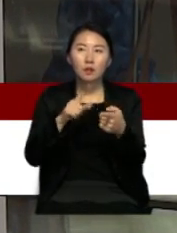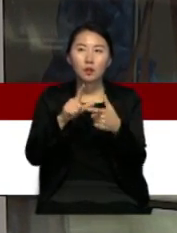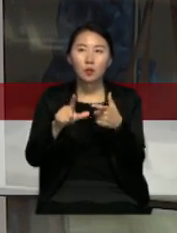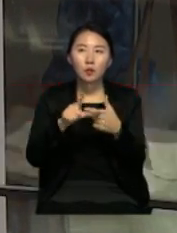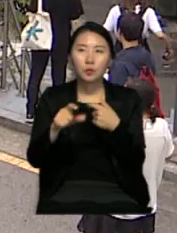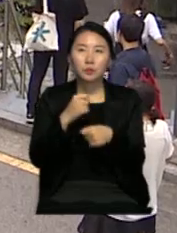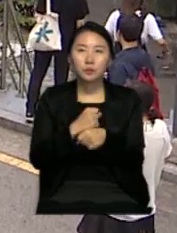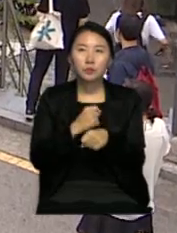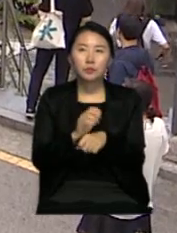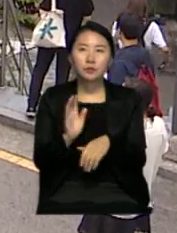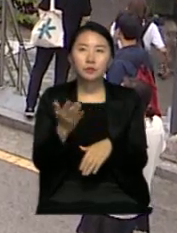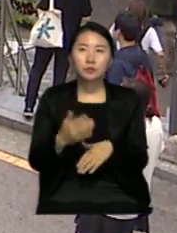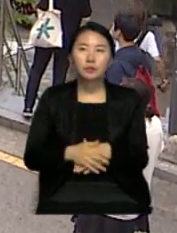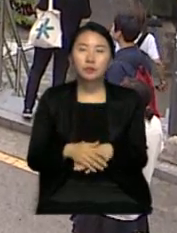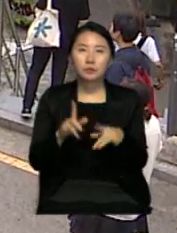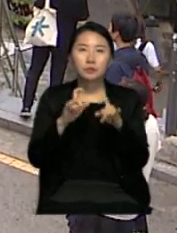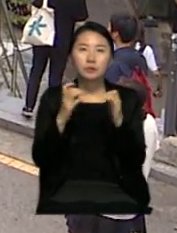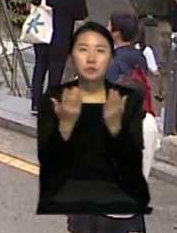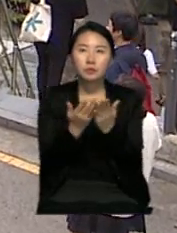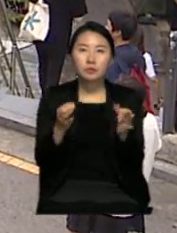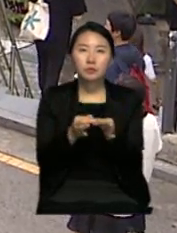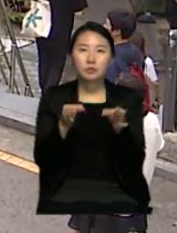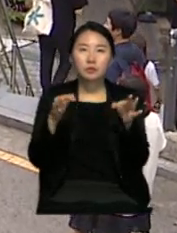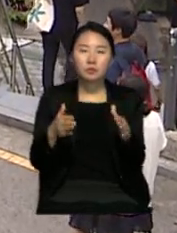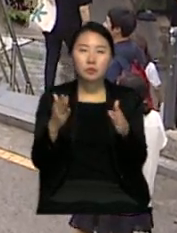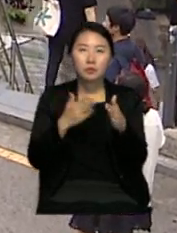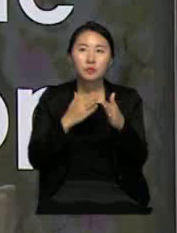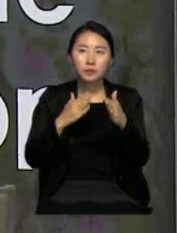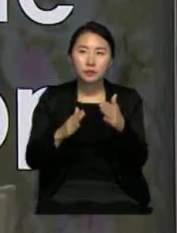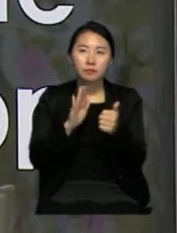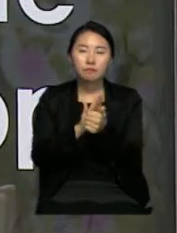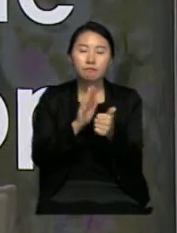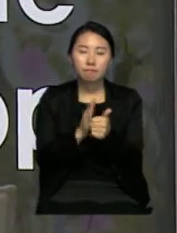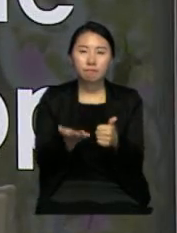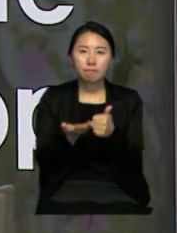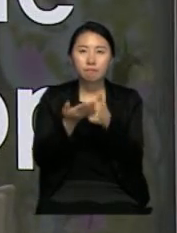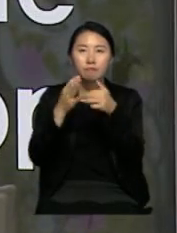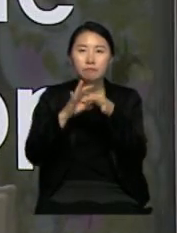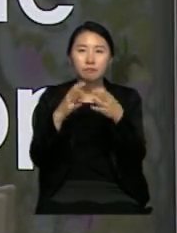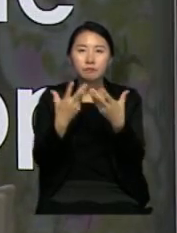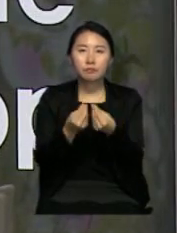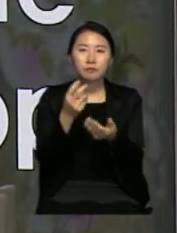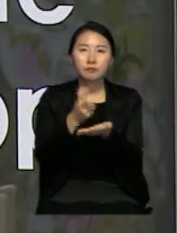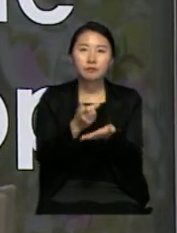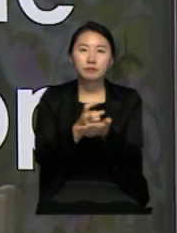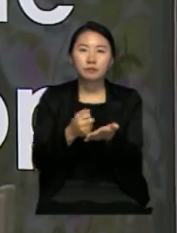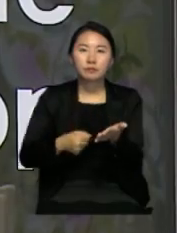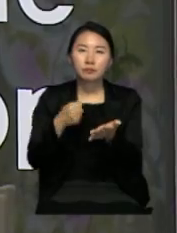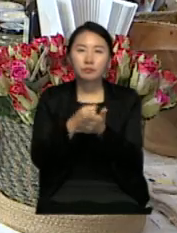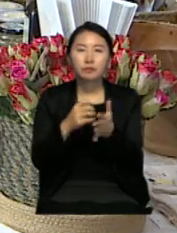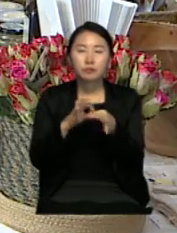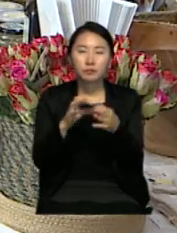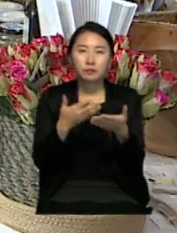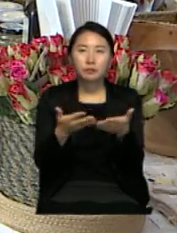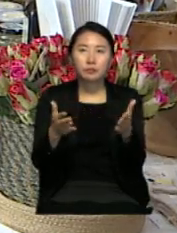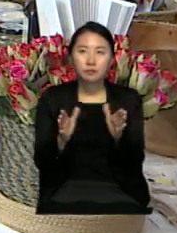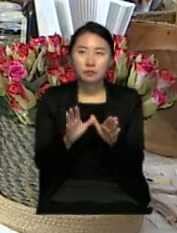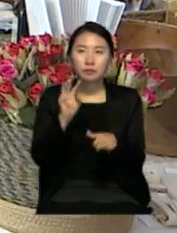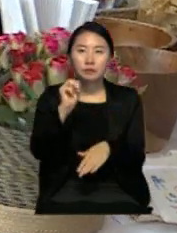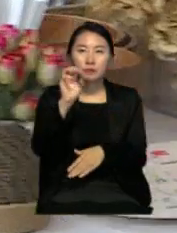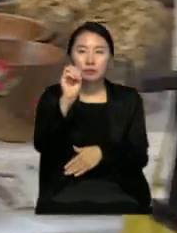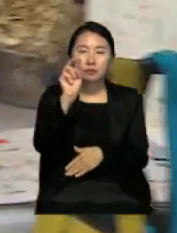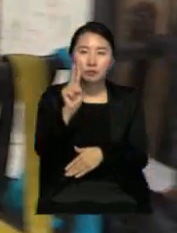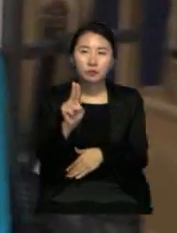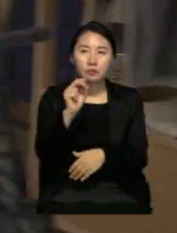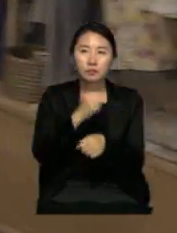고민하는 성북구는 그동안 공정무역 지원 및 육성에 관한 조례를 제정하고 관련 단체와 MOU를